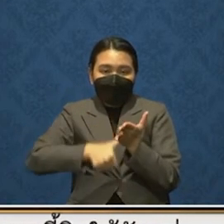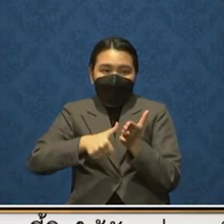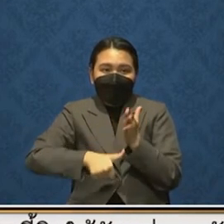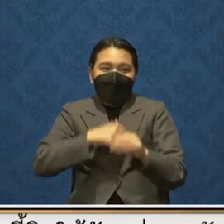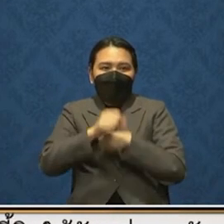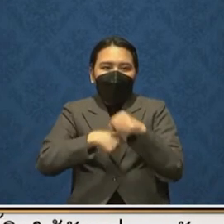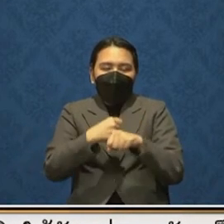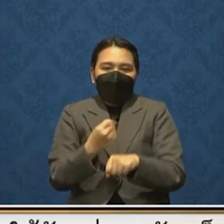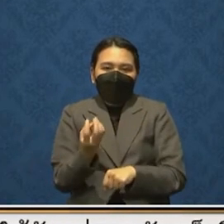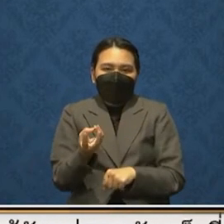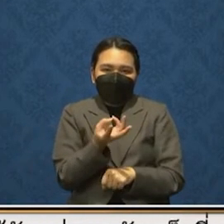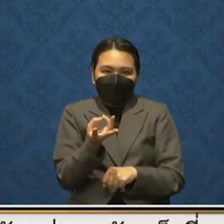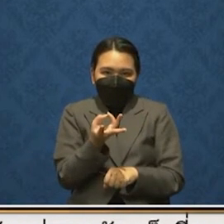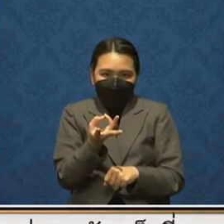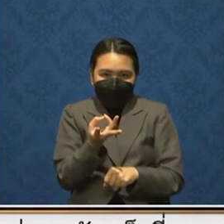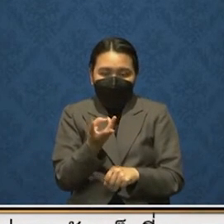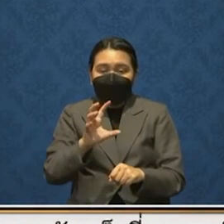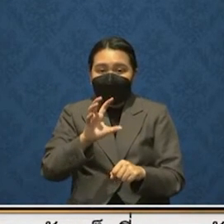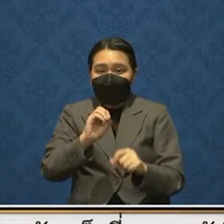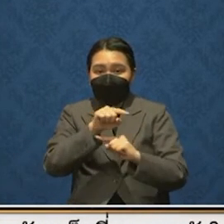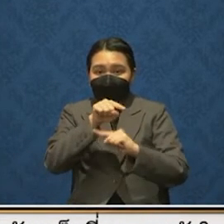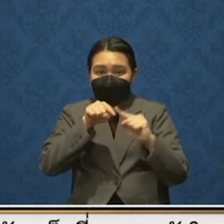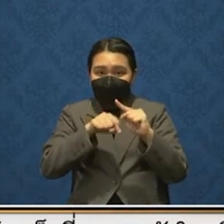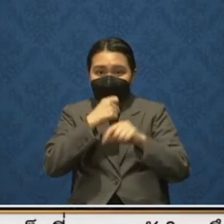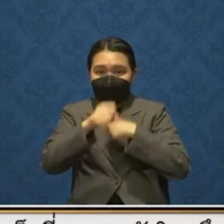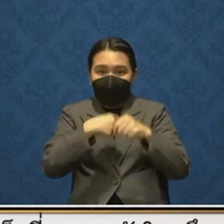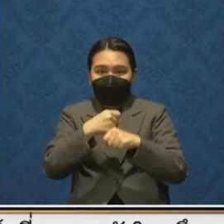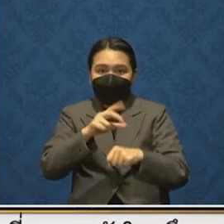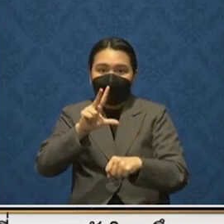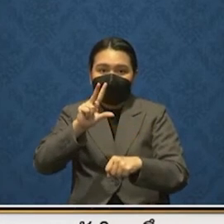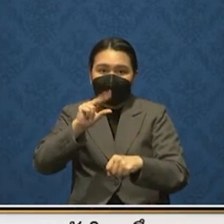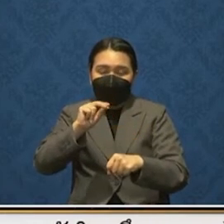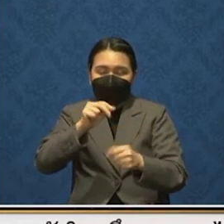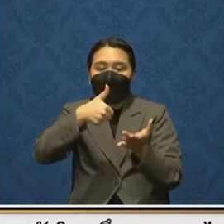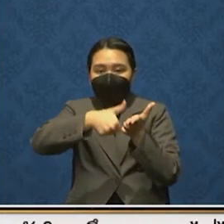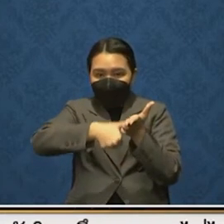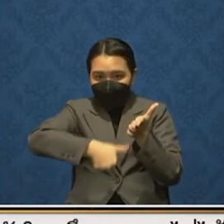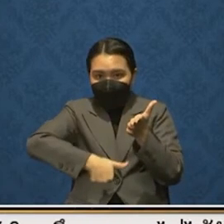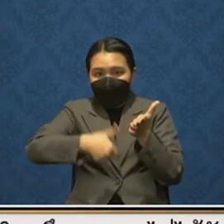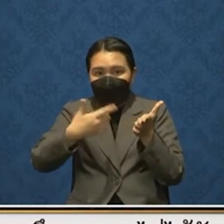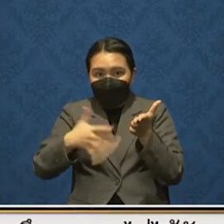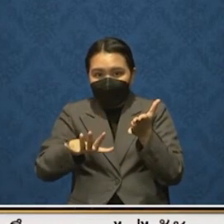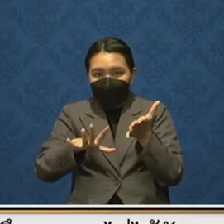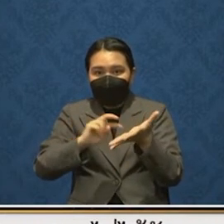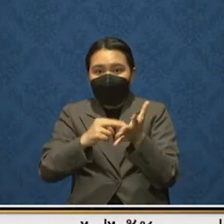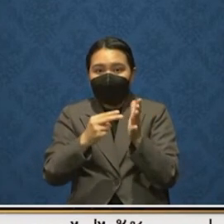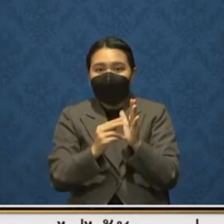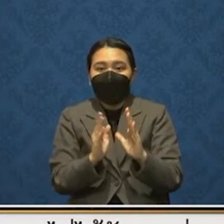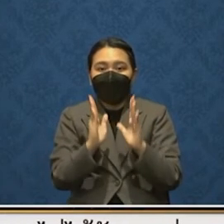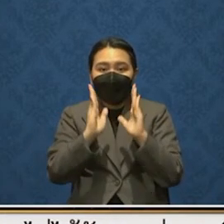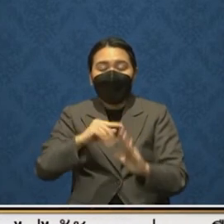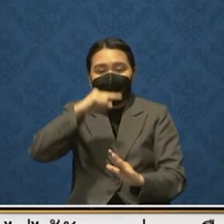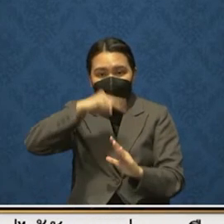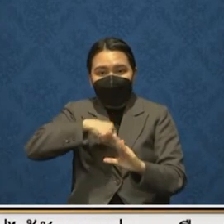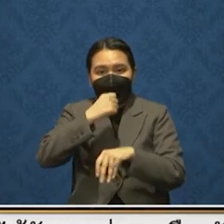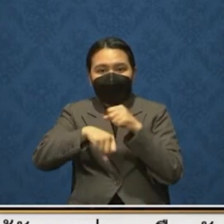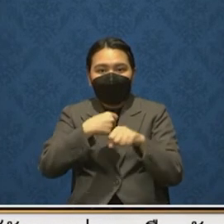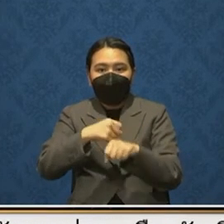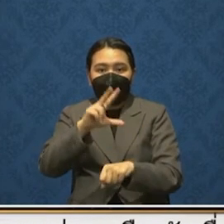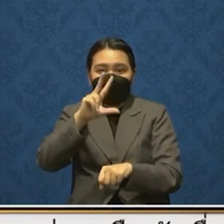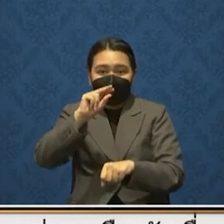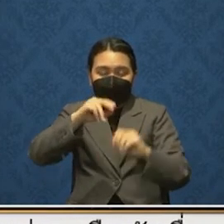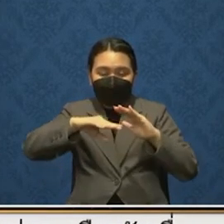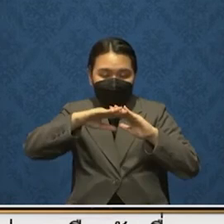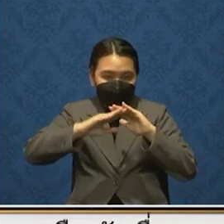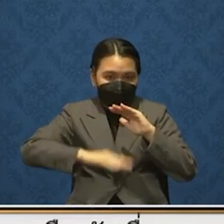น้อย 50% ของไทยายุ 30 ปีเป็นนี่แนวาคนไทยอายุ 30 ปีลงไป